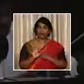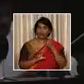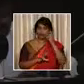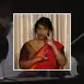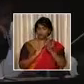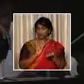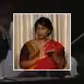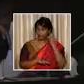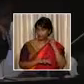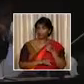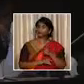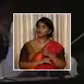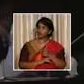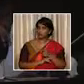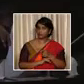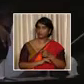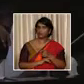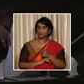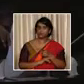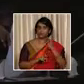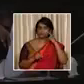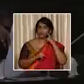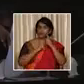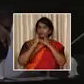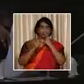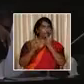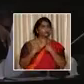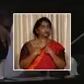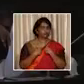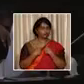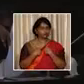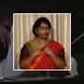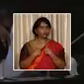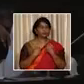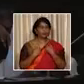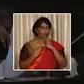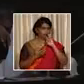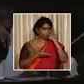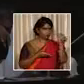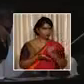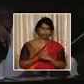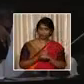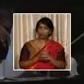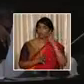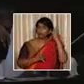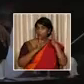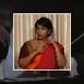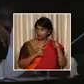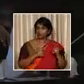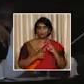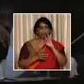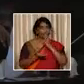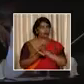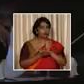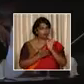நாட்டில் இருக்கிற தலைவர்களால் சொல்லப்படுகிறது உலகம் இன்று ஏமாந்திருக்கிறது உலகத்தை தொடர்ந்தும் இலங்கை அரசாங்கம் ஏமாற்றி வந்திருக்கிறது அதனால்தான்